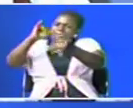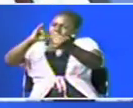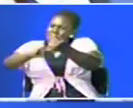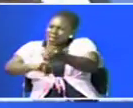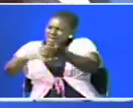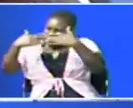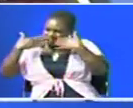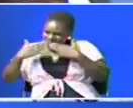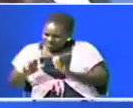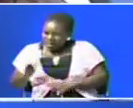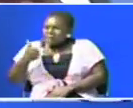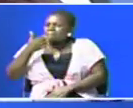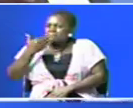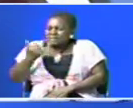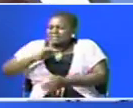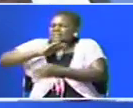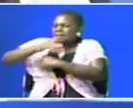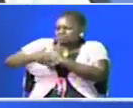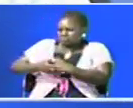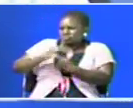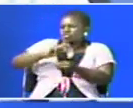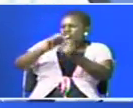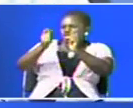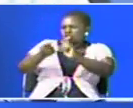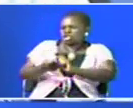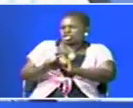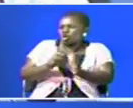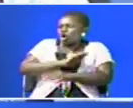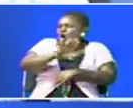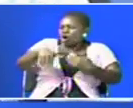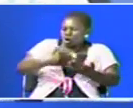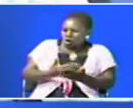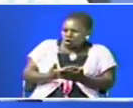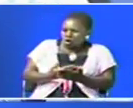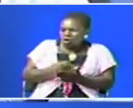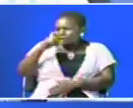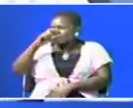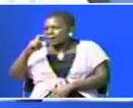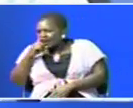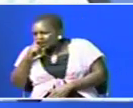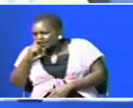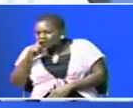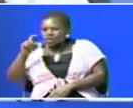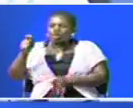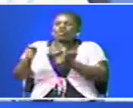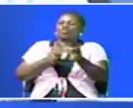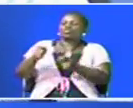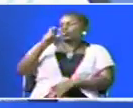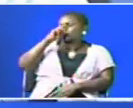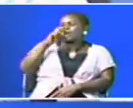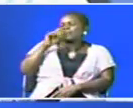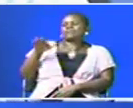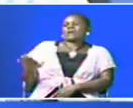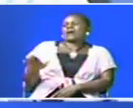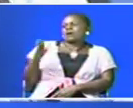ndoa unatakiwa ujirekebishe kwa kila kitu. Ikiwa ni wivu, lazima ucontrol ule wivu wako